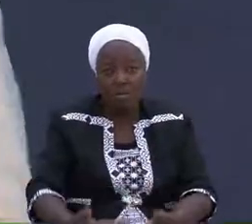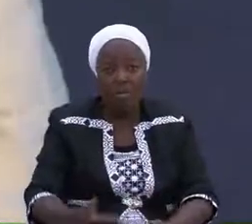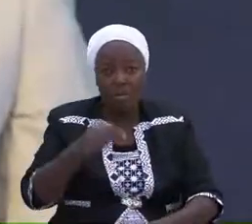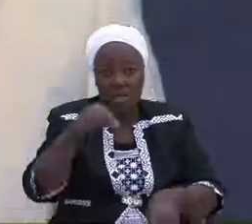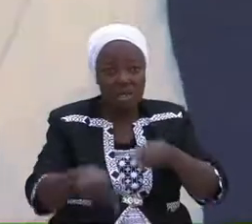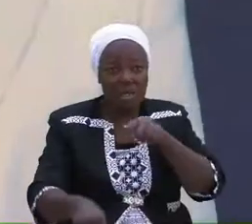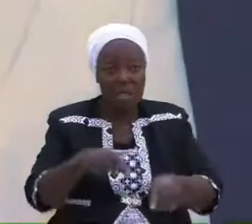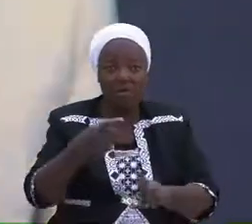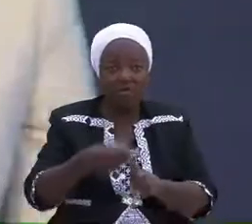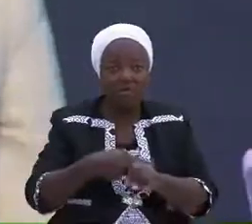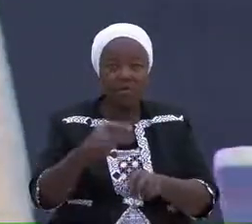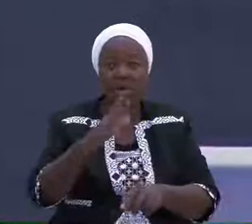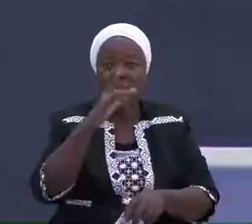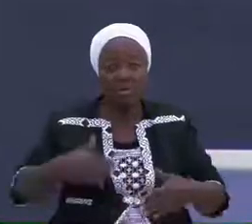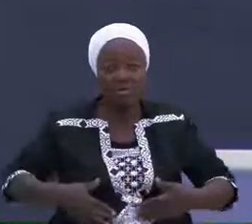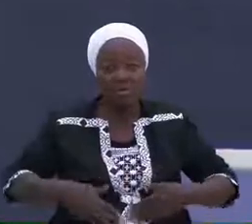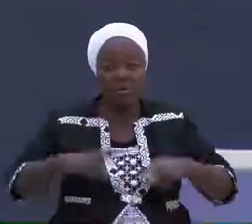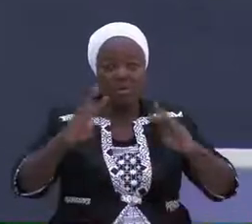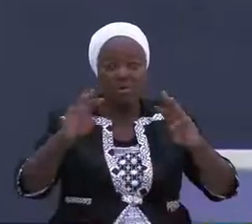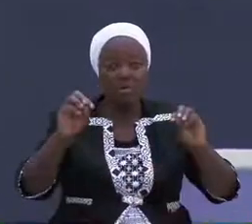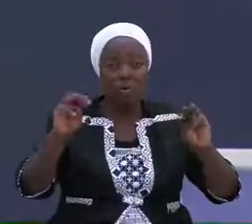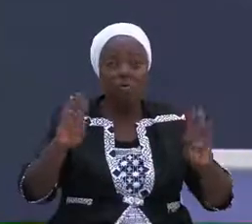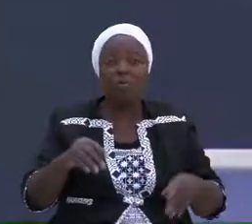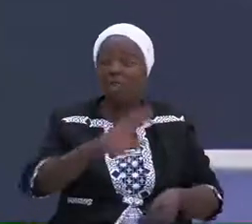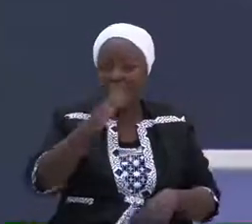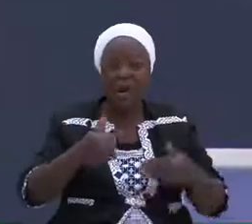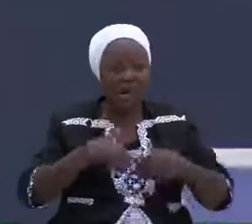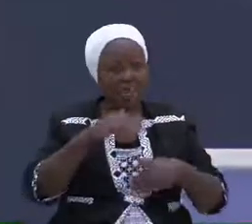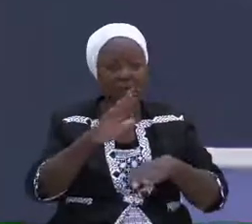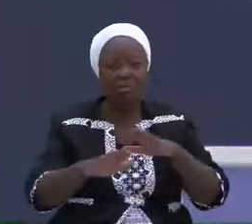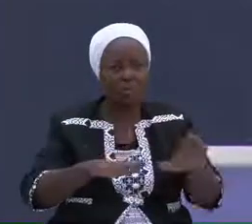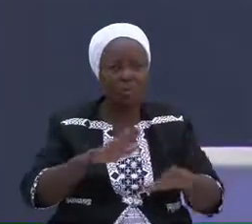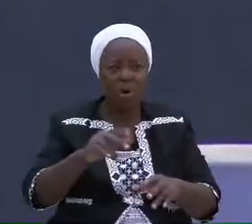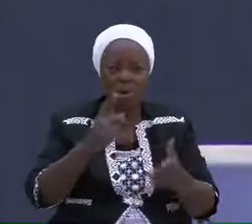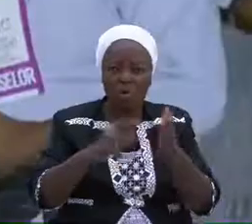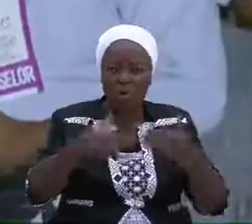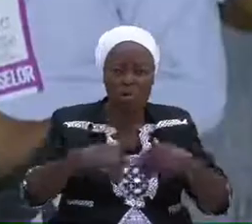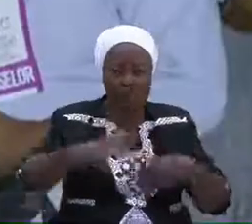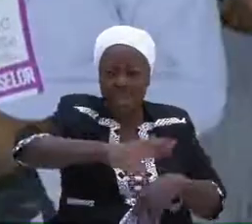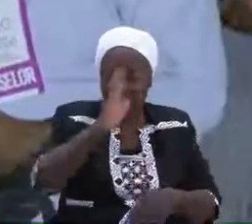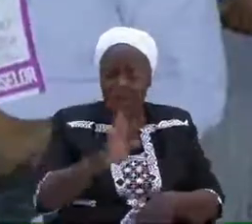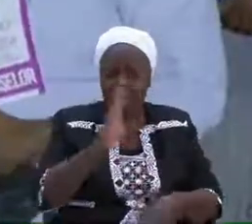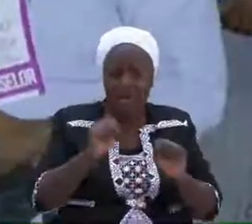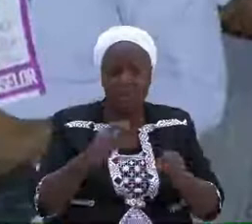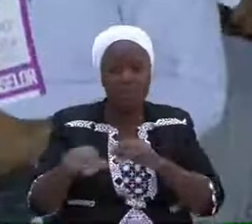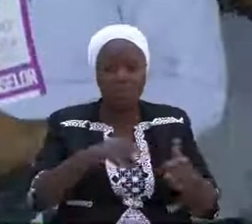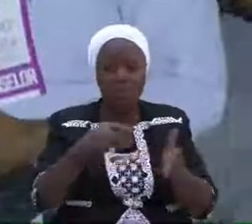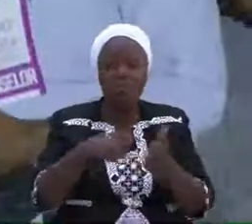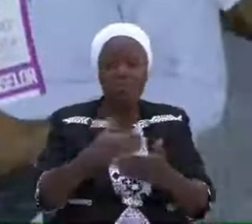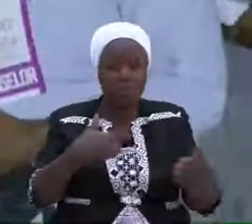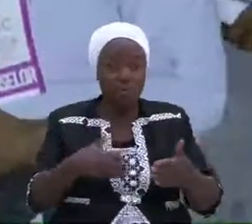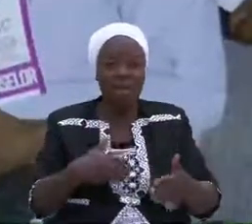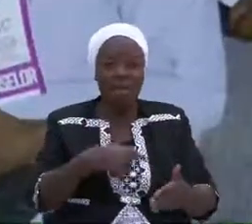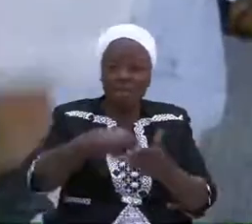boiteux depuis le sein maternel. Il n'avait jamais marché. Ce que tu n'avais jamais pu faire par le passé, le